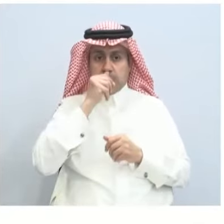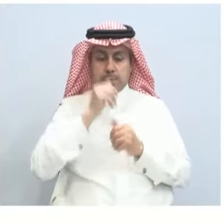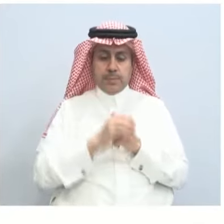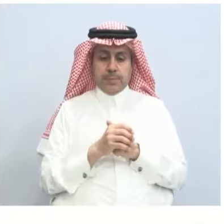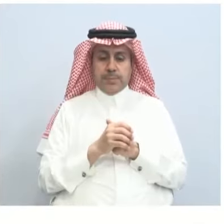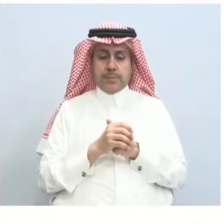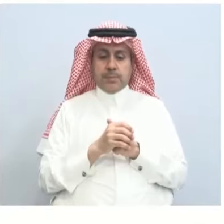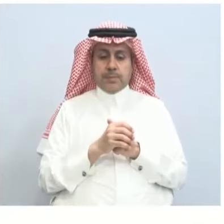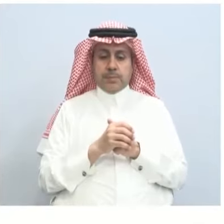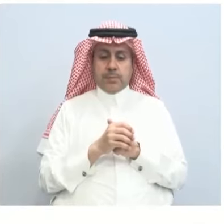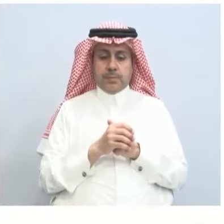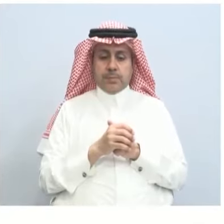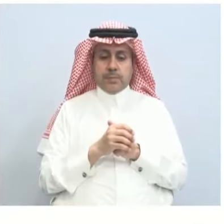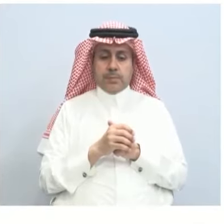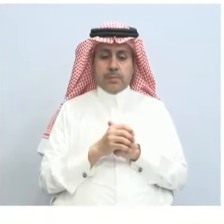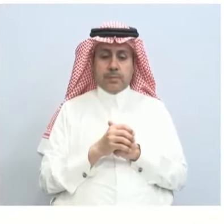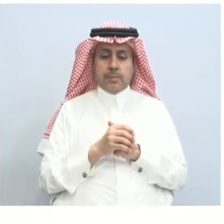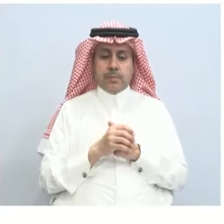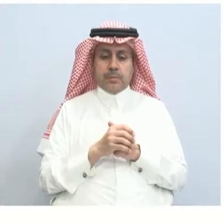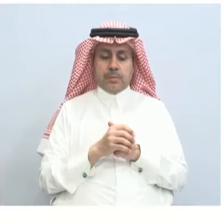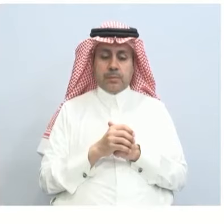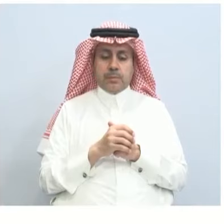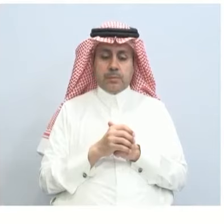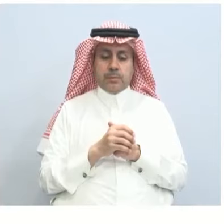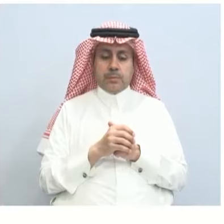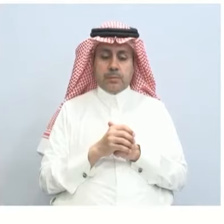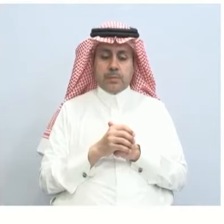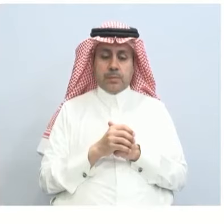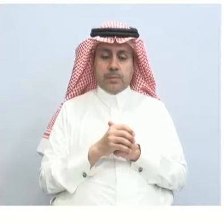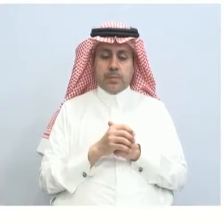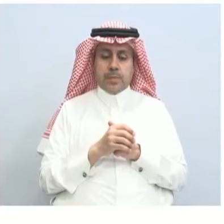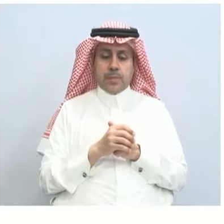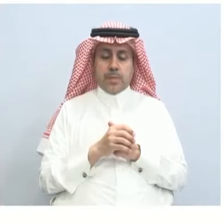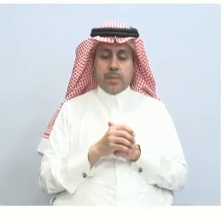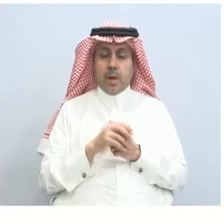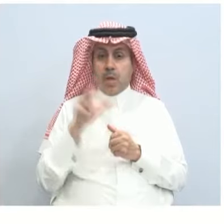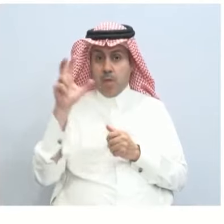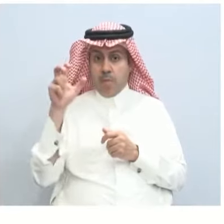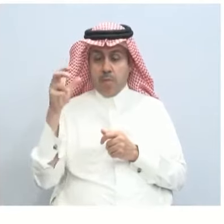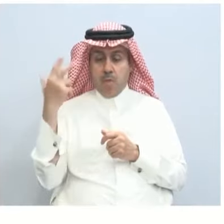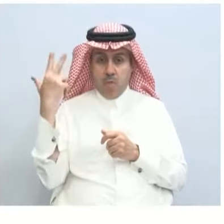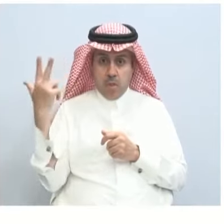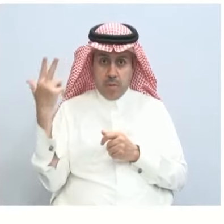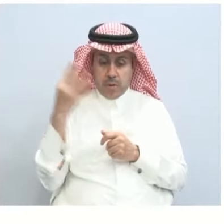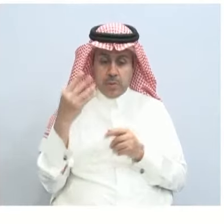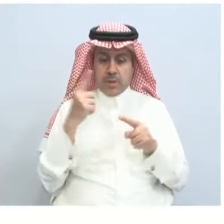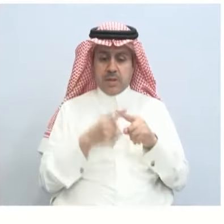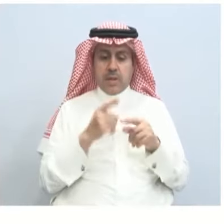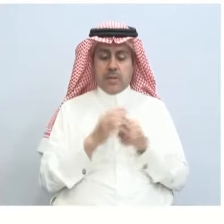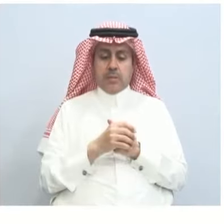كوساين انفرس معكوس الكوساين 8 48 حتكون كم حتكون